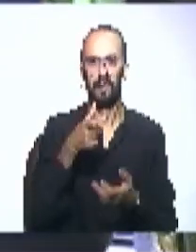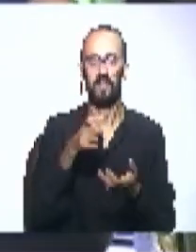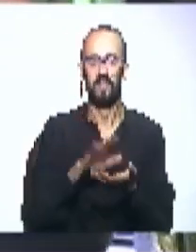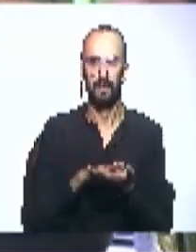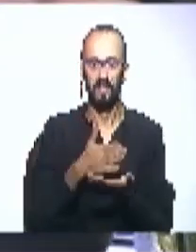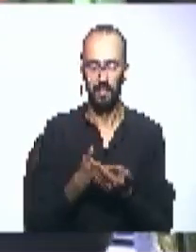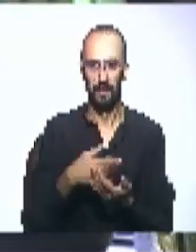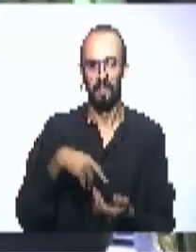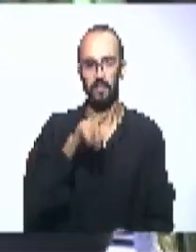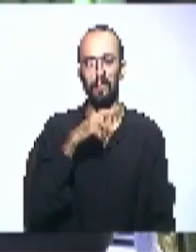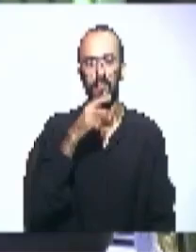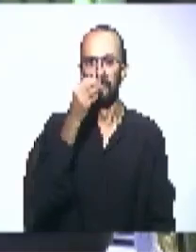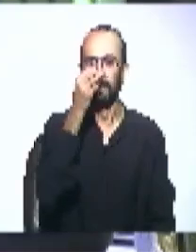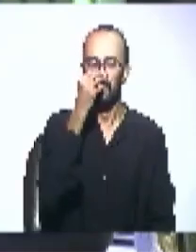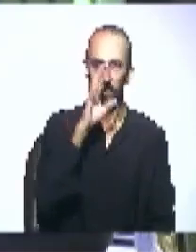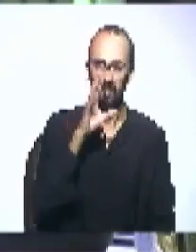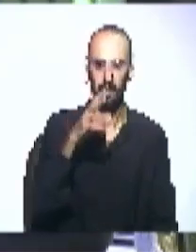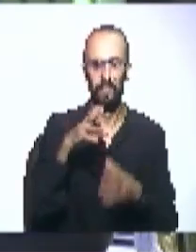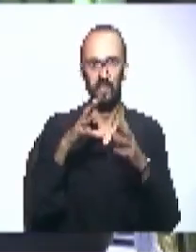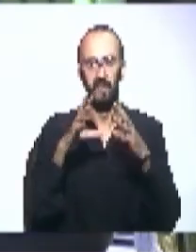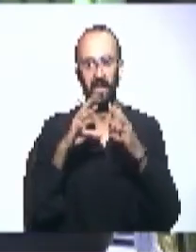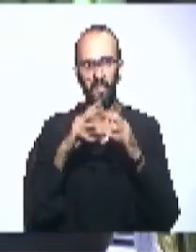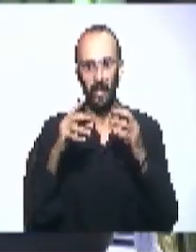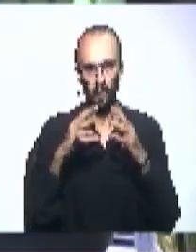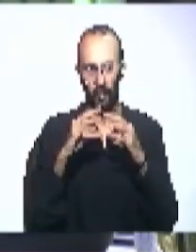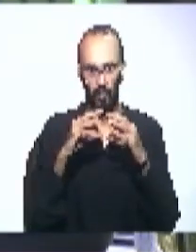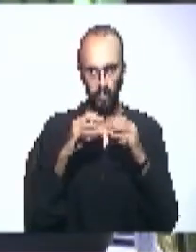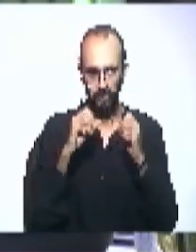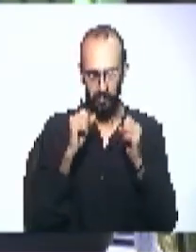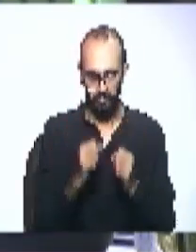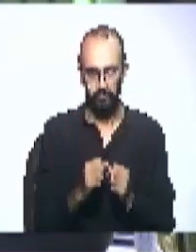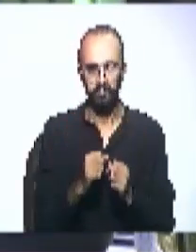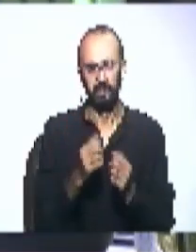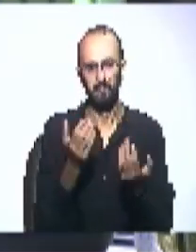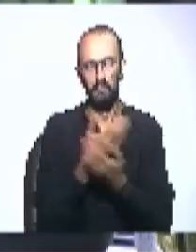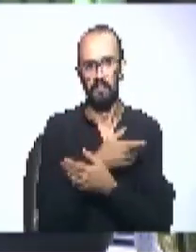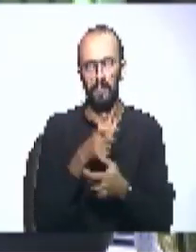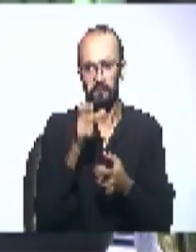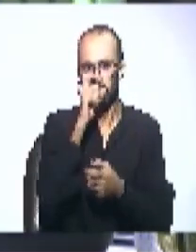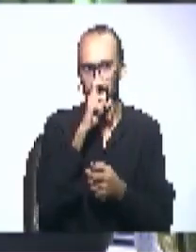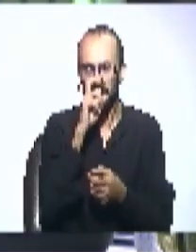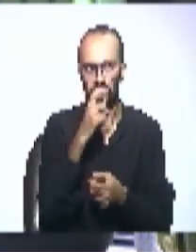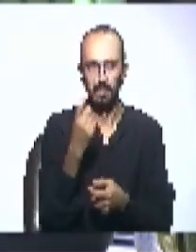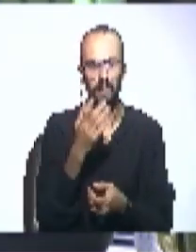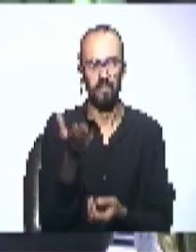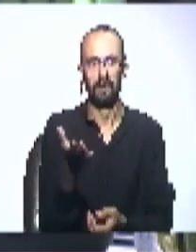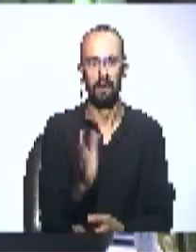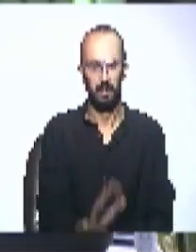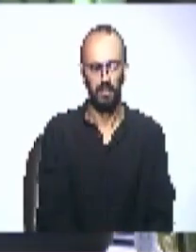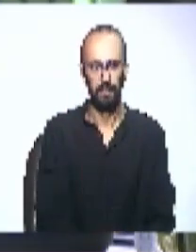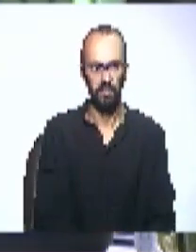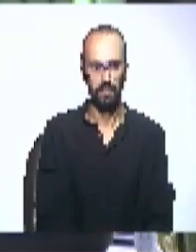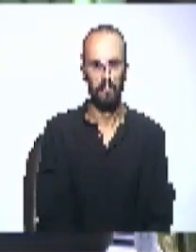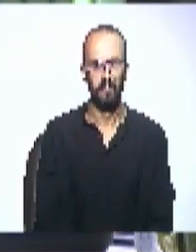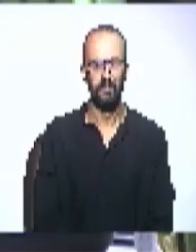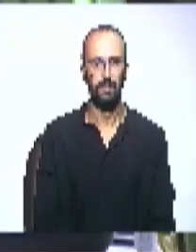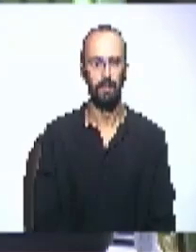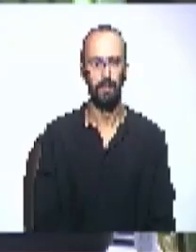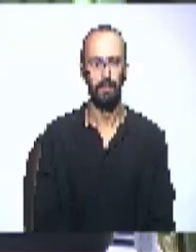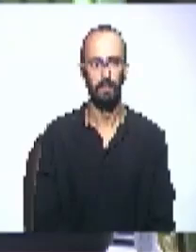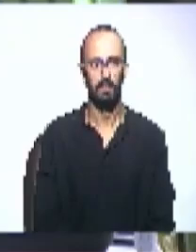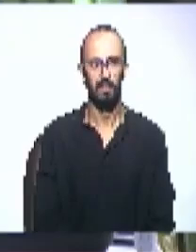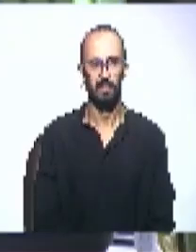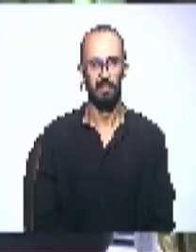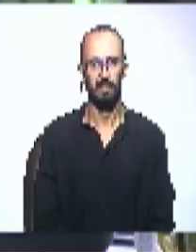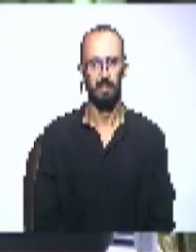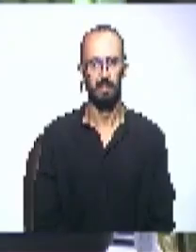مش عايز او ما فيش امكانيه ان احنا نستخدم العيش الكايزر ممكن نستخدم العيش البلدي عادي بالظبط عادي خالص خالص خالص